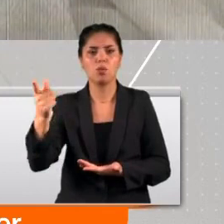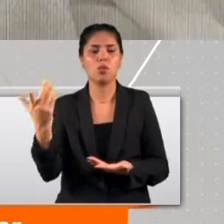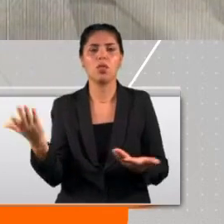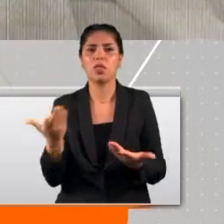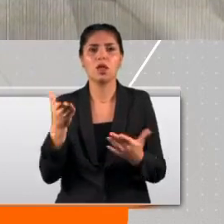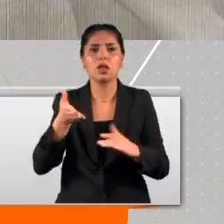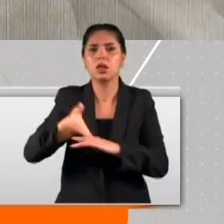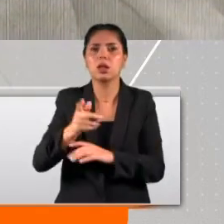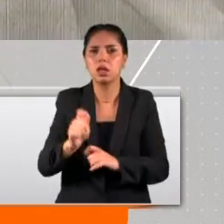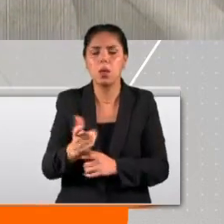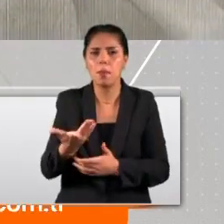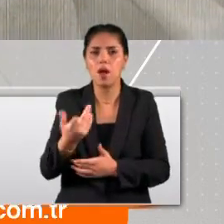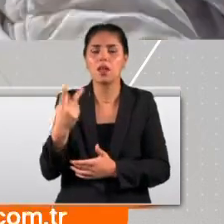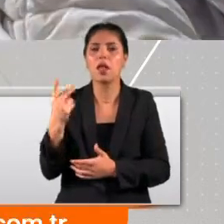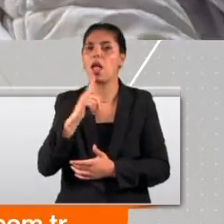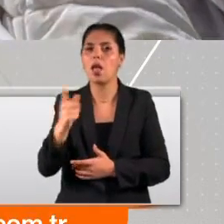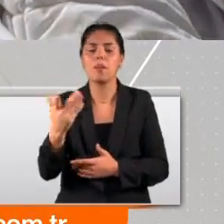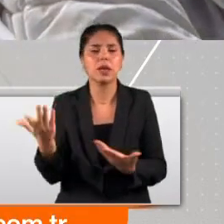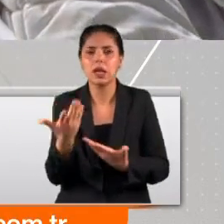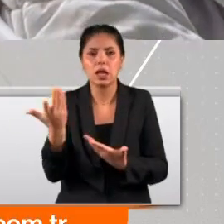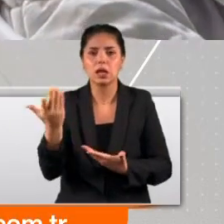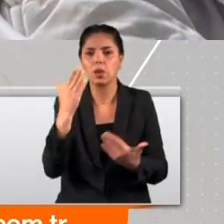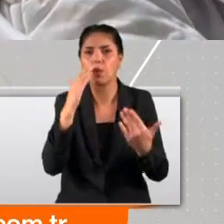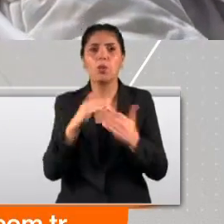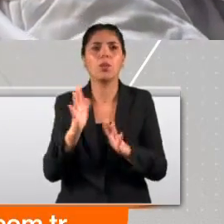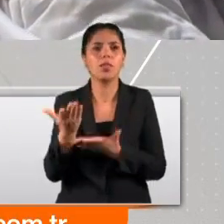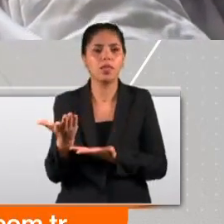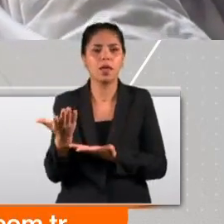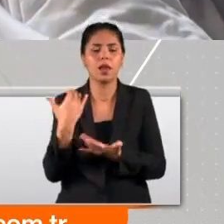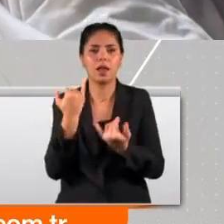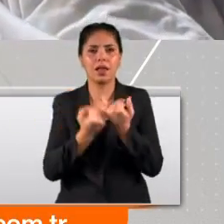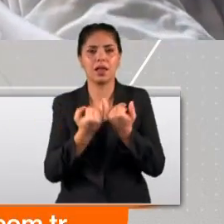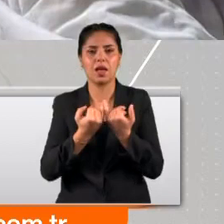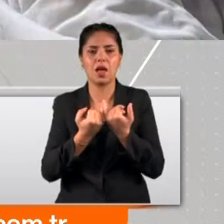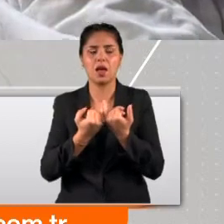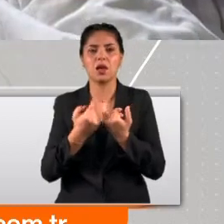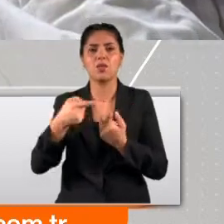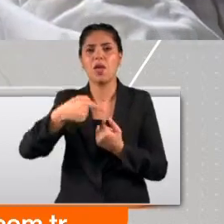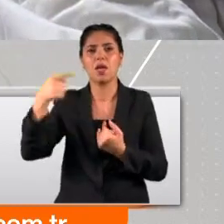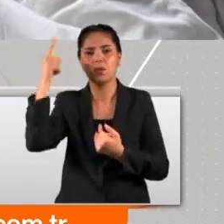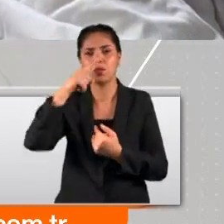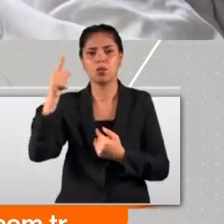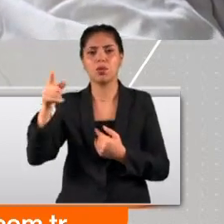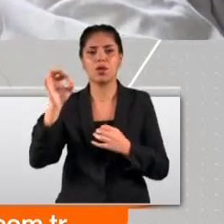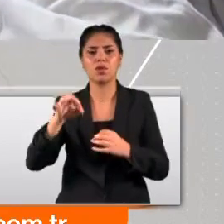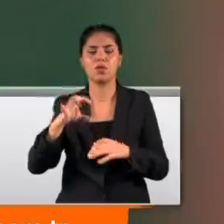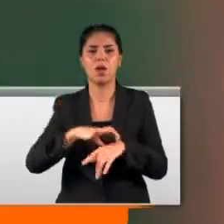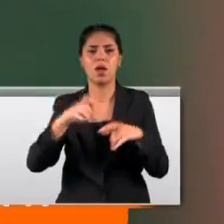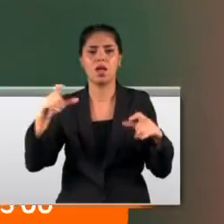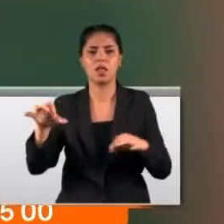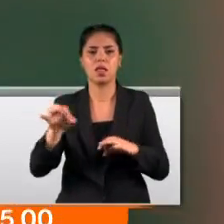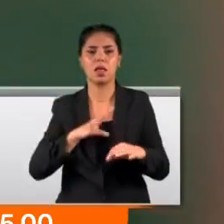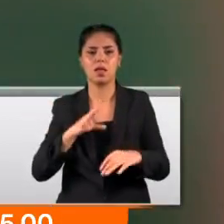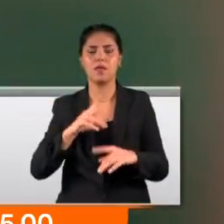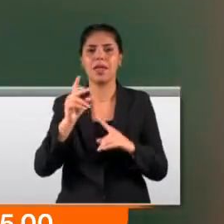oraya indirebilirsiniz, nasıl yetki verebilirsiniz de onu oraya indirebilirsiniz. Kardeşim ihmalkarlık yüzünden bu durumda şu anda hastanede.